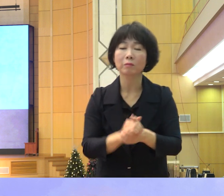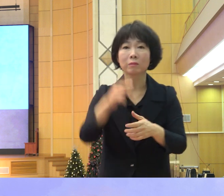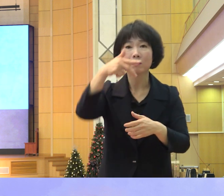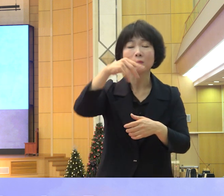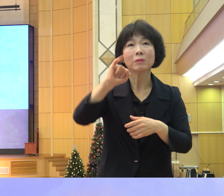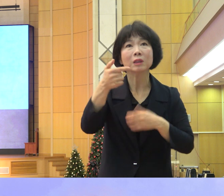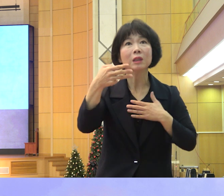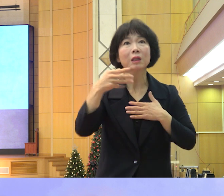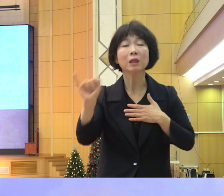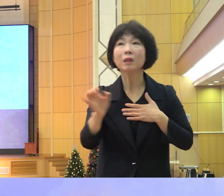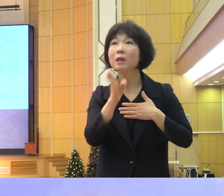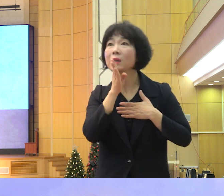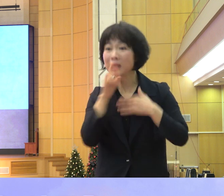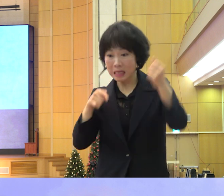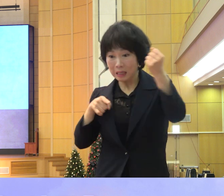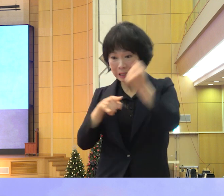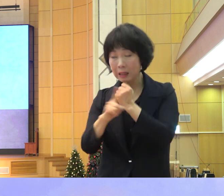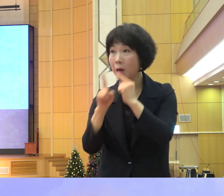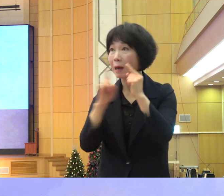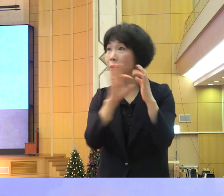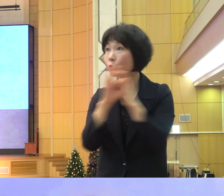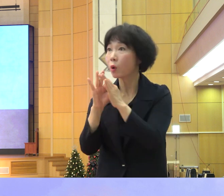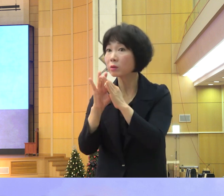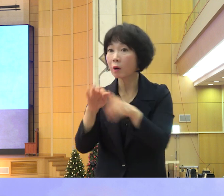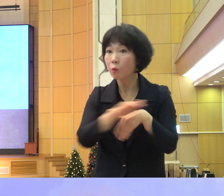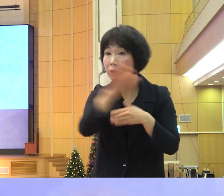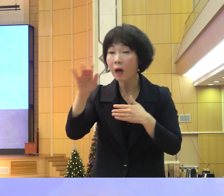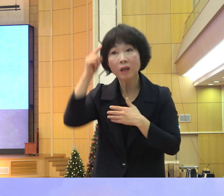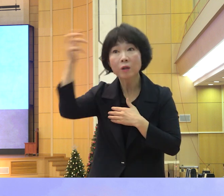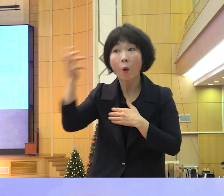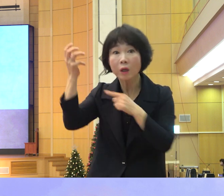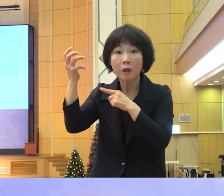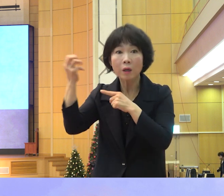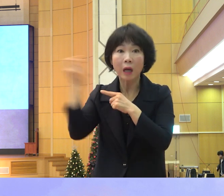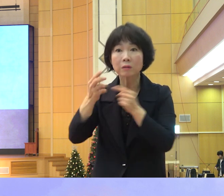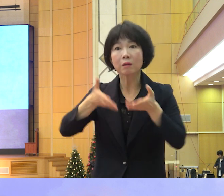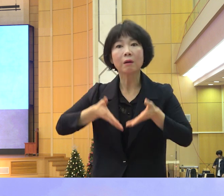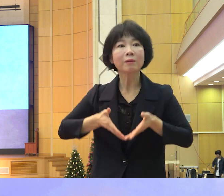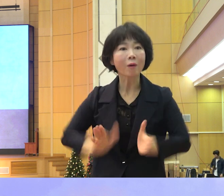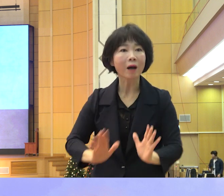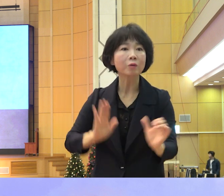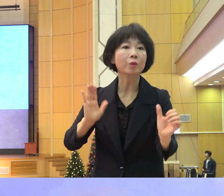진리의 말씀을 통해서 우리를 거듭나게 했다고 했는데,